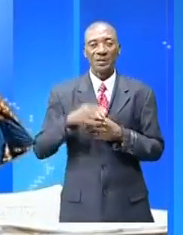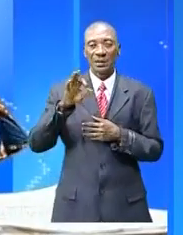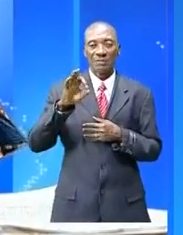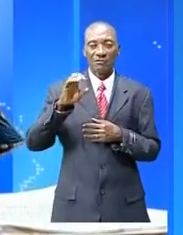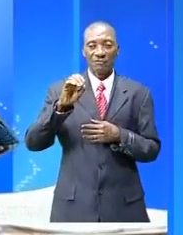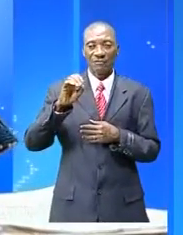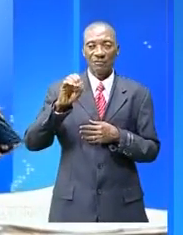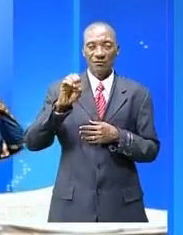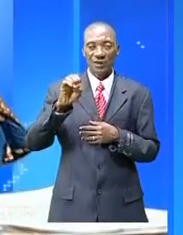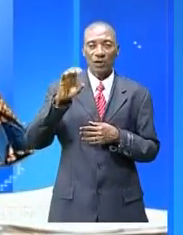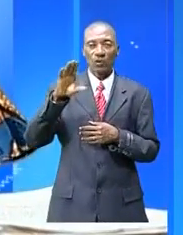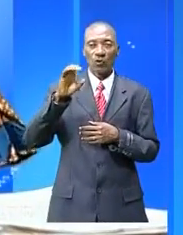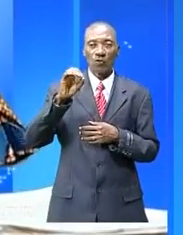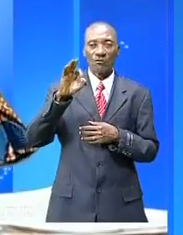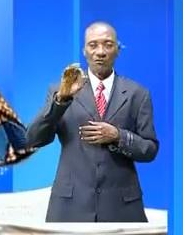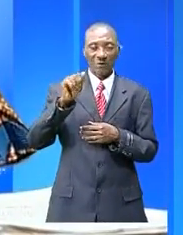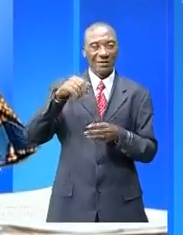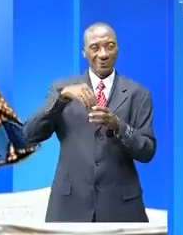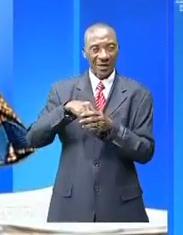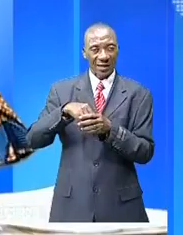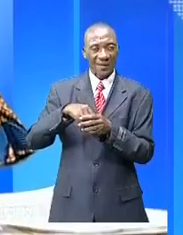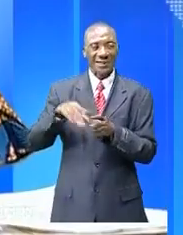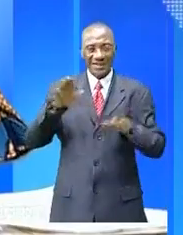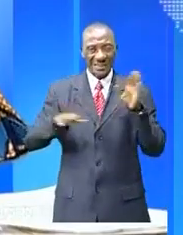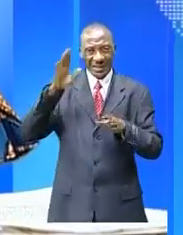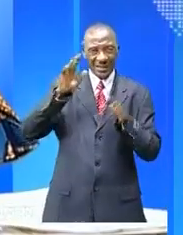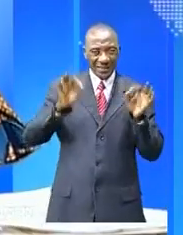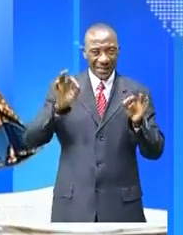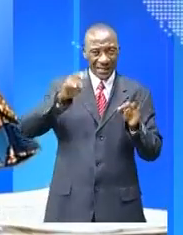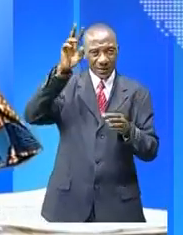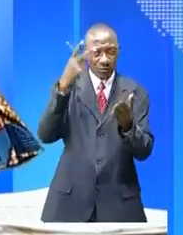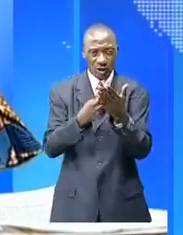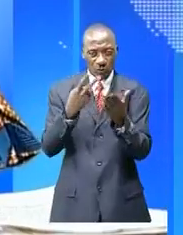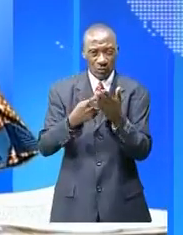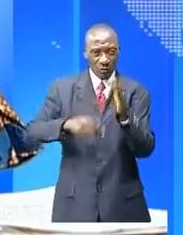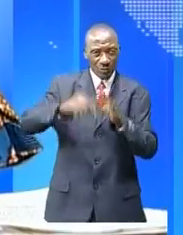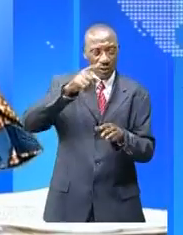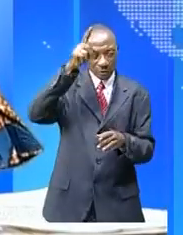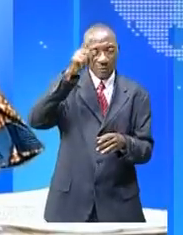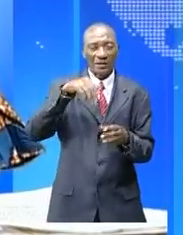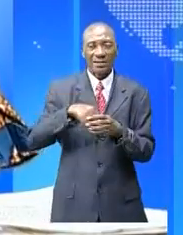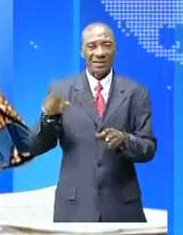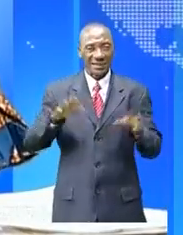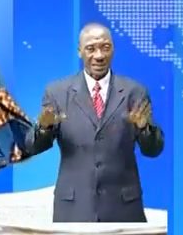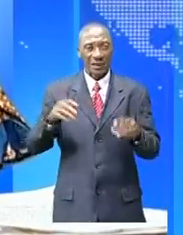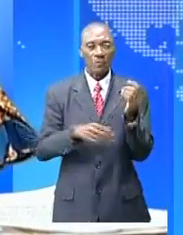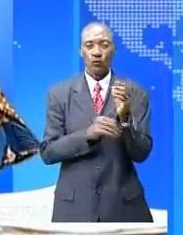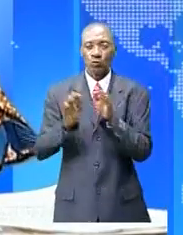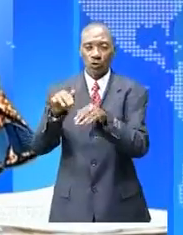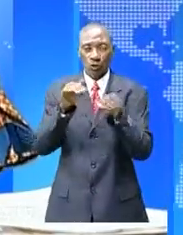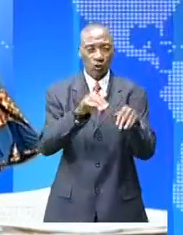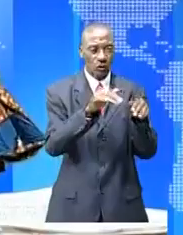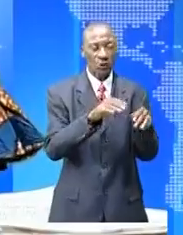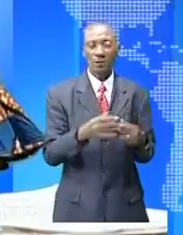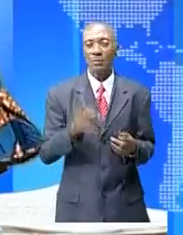Lancélé a été rétablie dans ses limites initiales. Le chef de l'État, Félix-Antoine Tshisekedi, qui s'est impliqué personnellement en